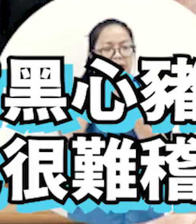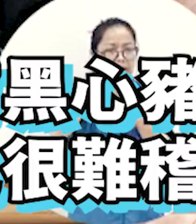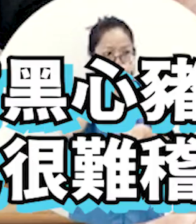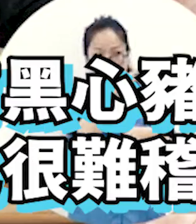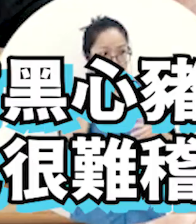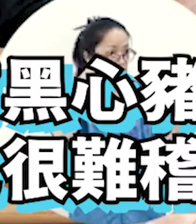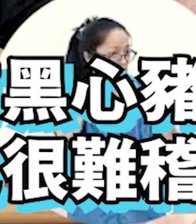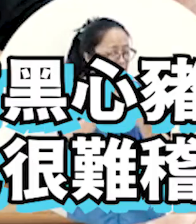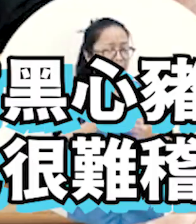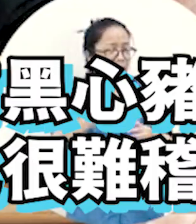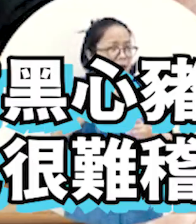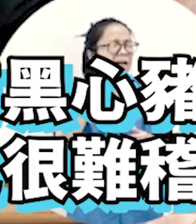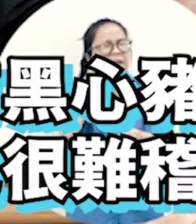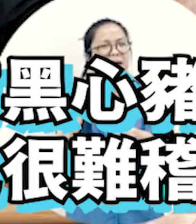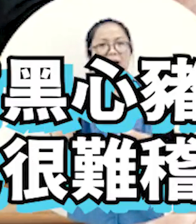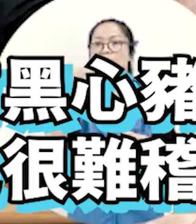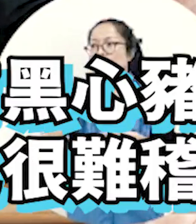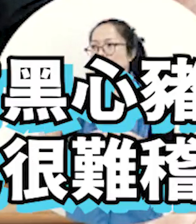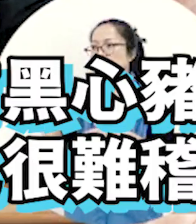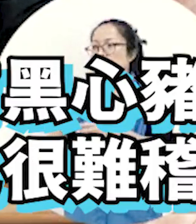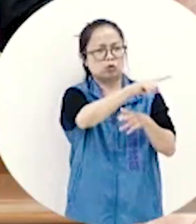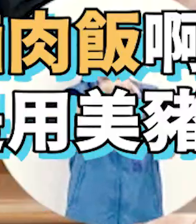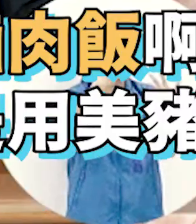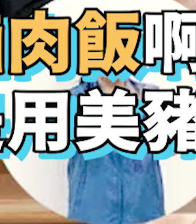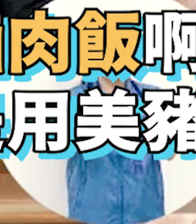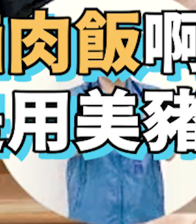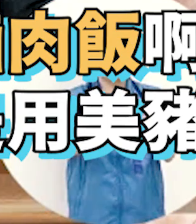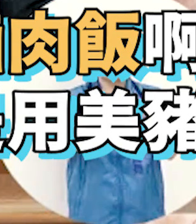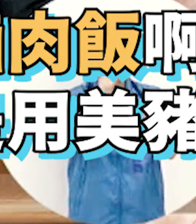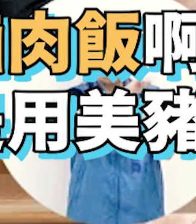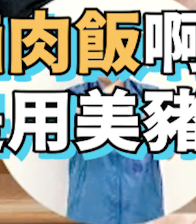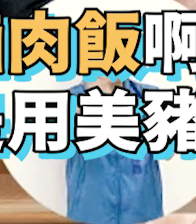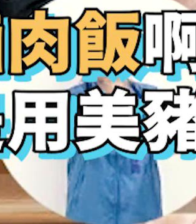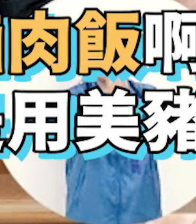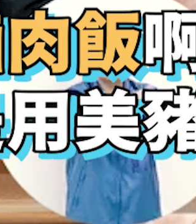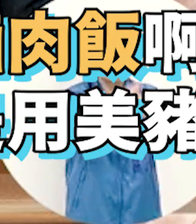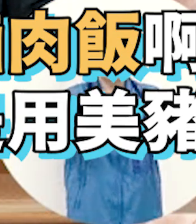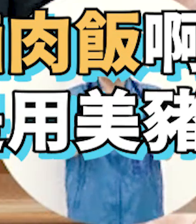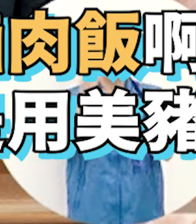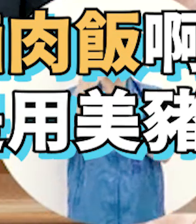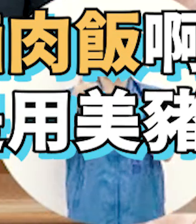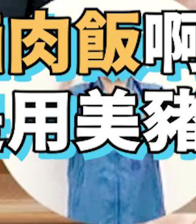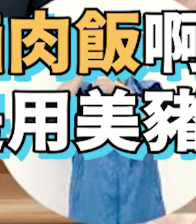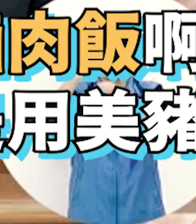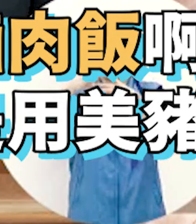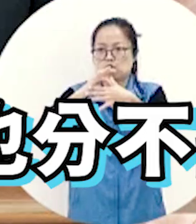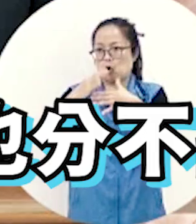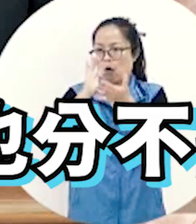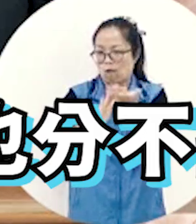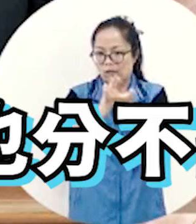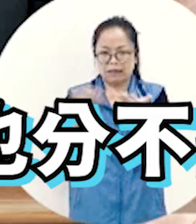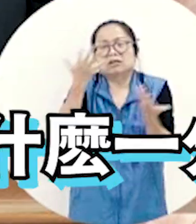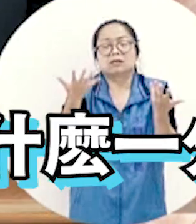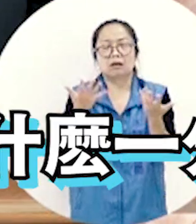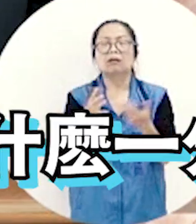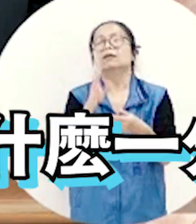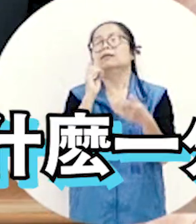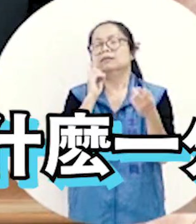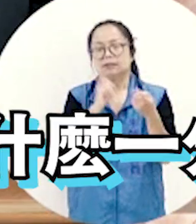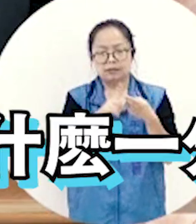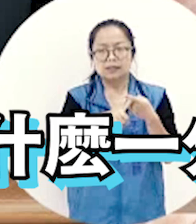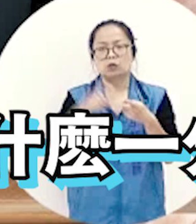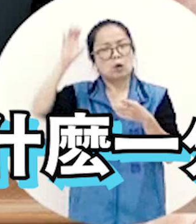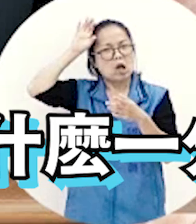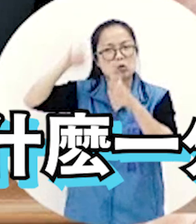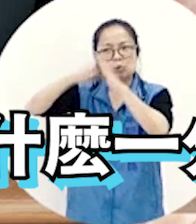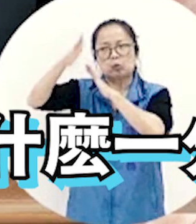所以只要有黑心猪商混冲的话，也很难稽查。还有那个卤肉饭啊，如果是用美猪，它加那个肉精啊，你也分不出来。苏贞昌讲